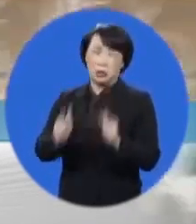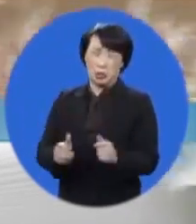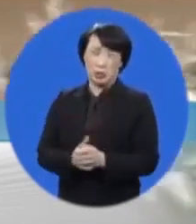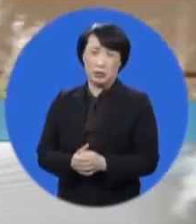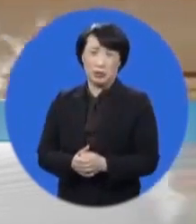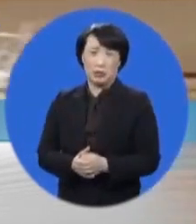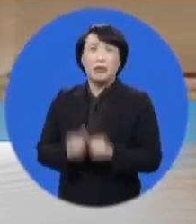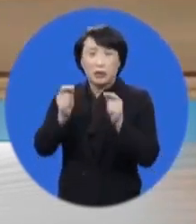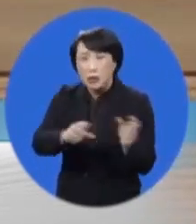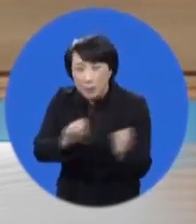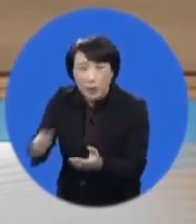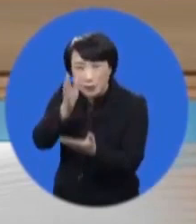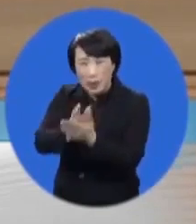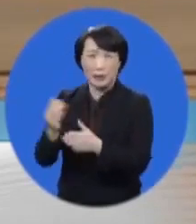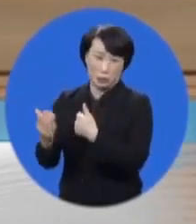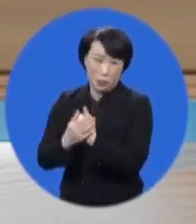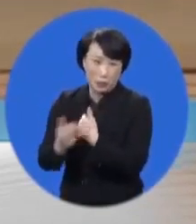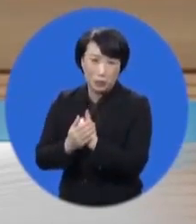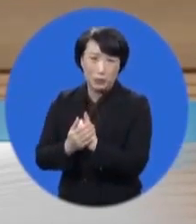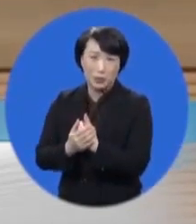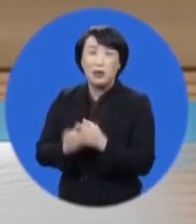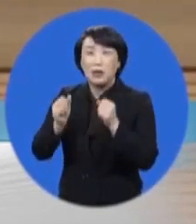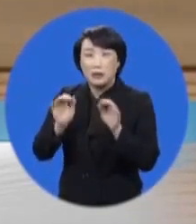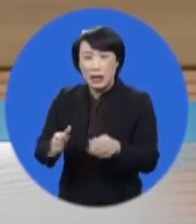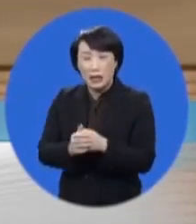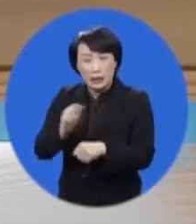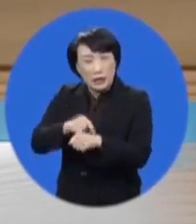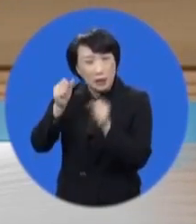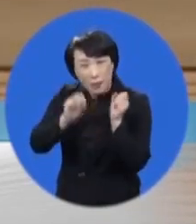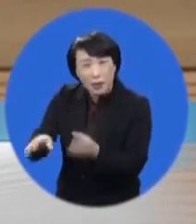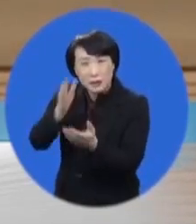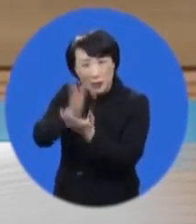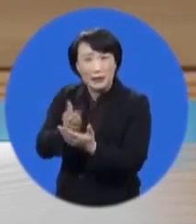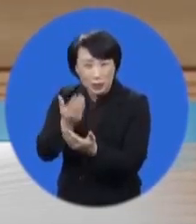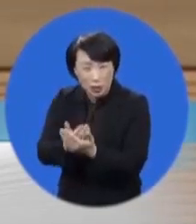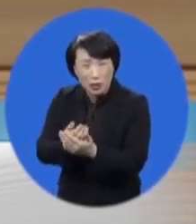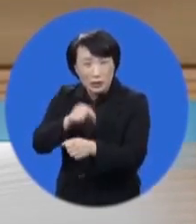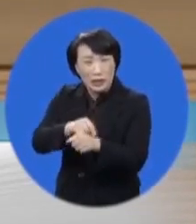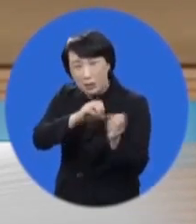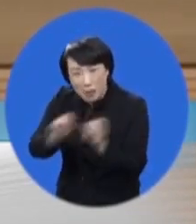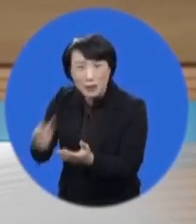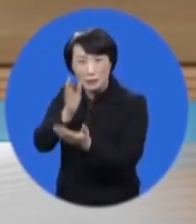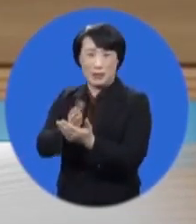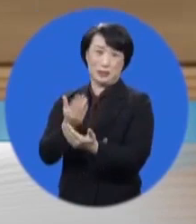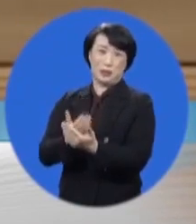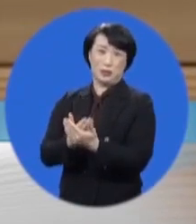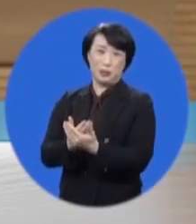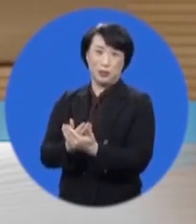기회입니다. 기회를 놓치지 말기 하옵소서. 찬스를 놓치지 말기 하옵소서. 시간을 놓치지 말기